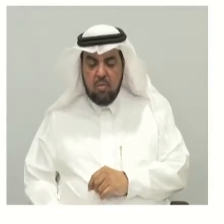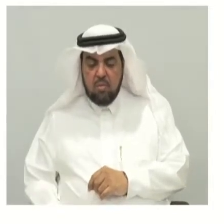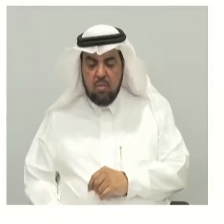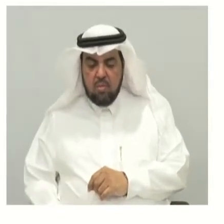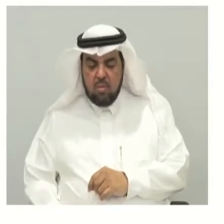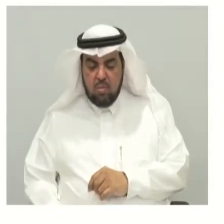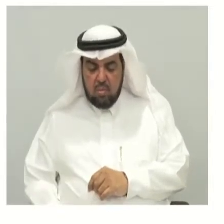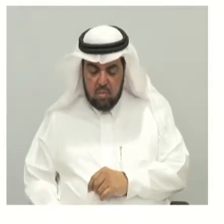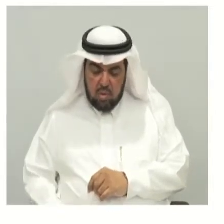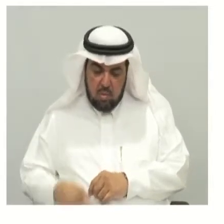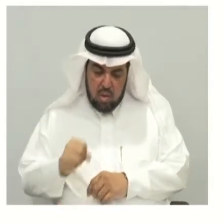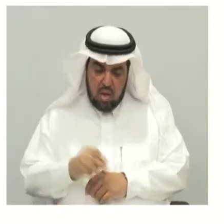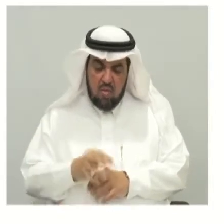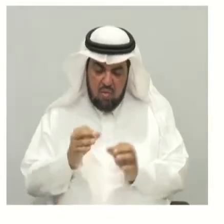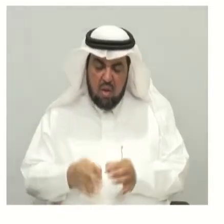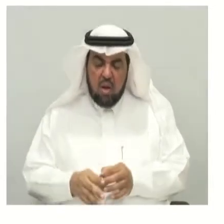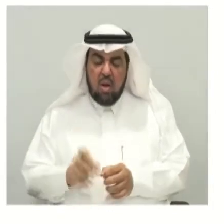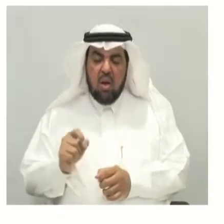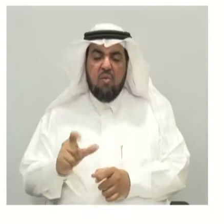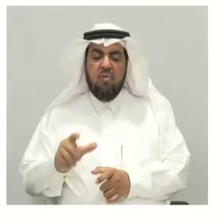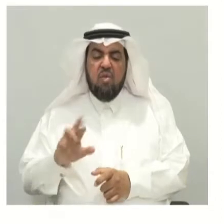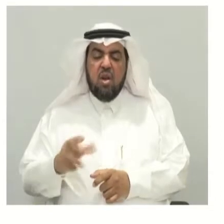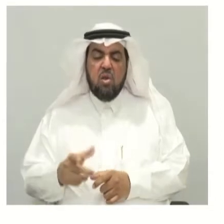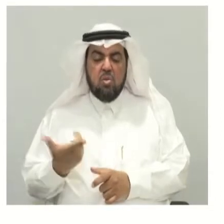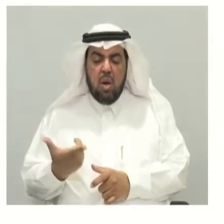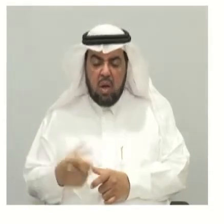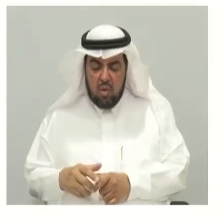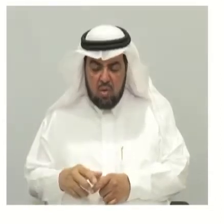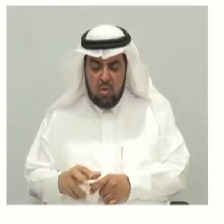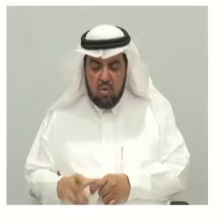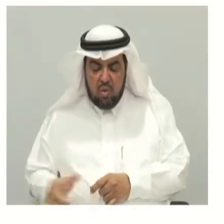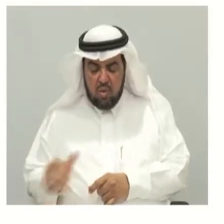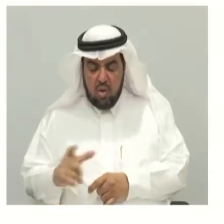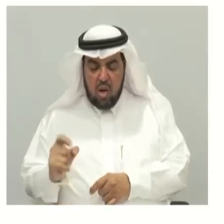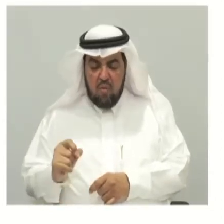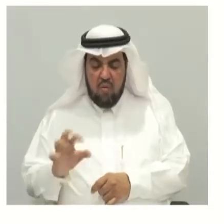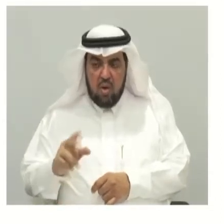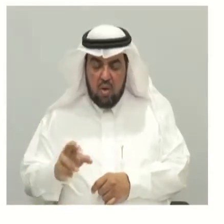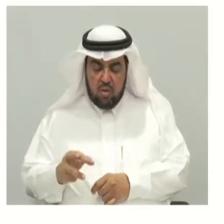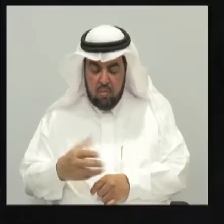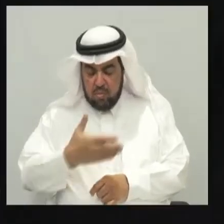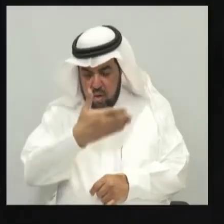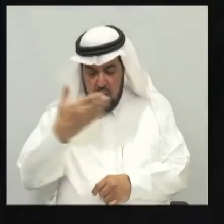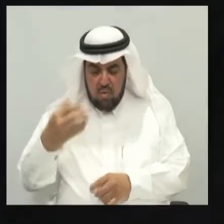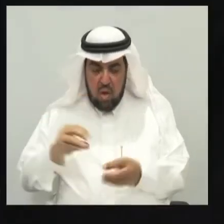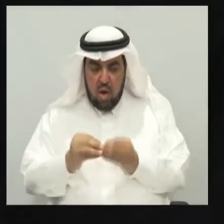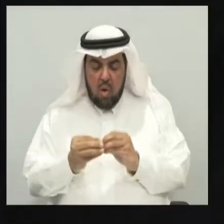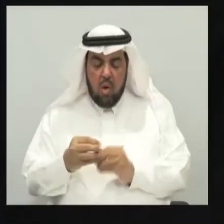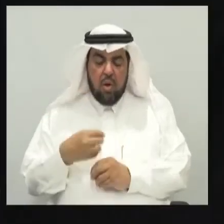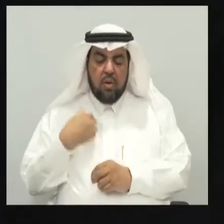سوف نأتي بالتفصيل ماذا يعني فلز ولا فلز وأشباه فلز، لكن لنحفظ هذه الألوان